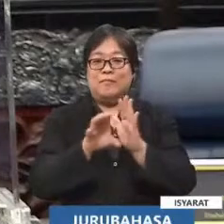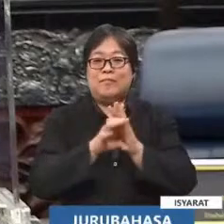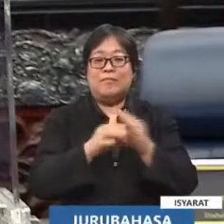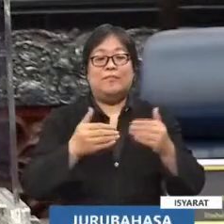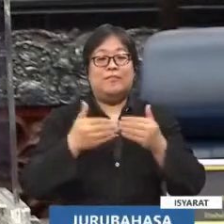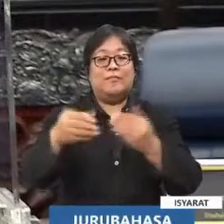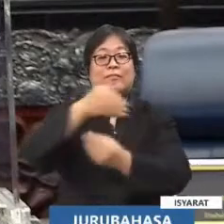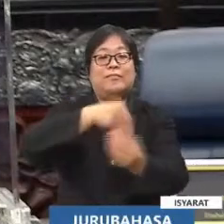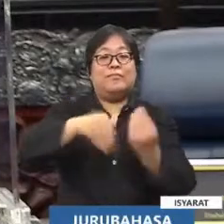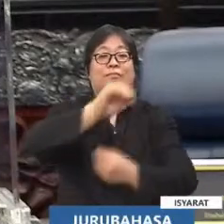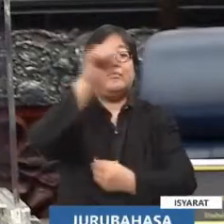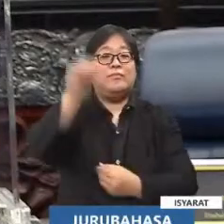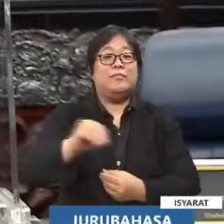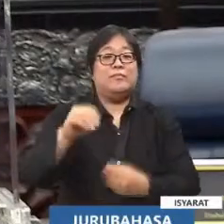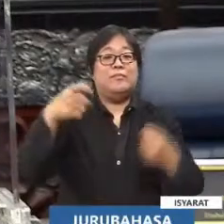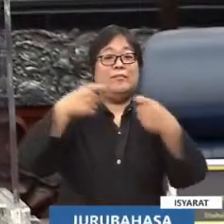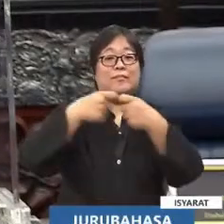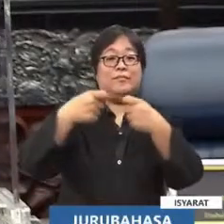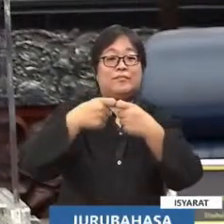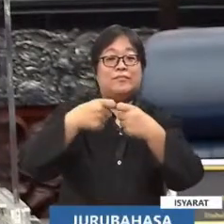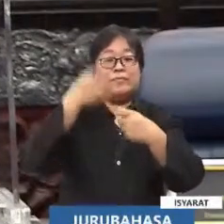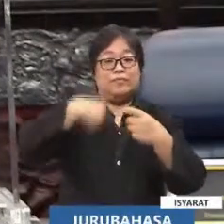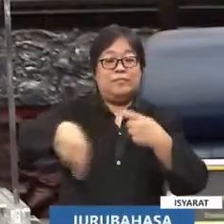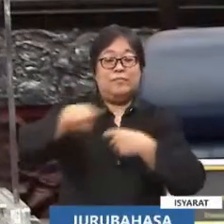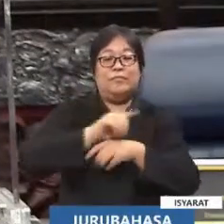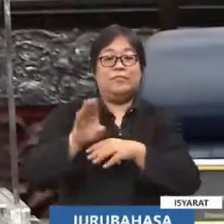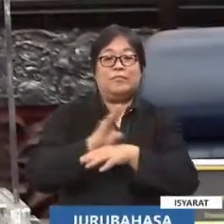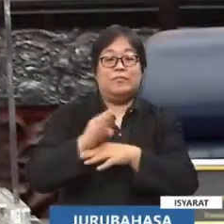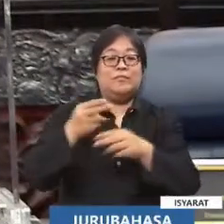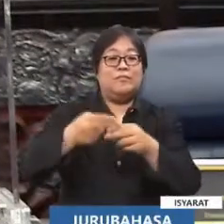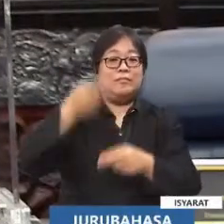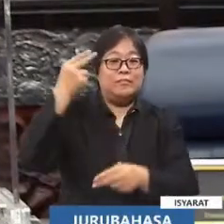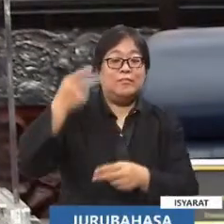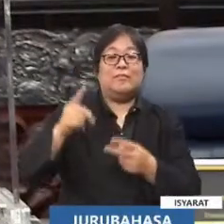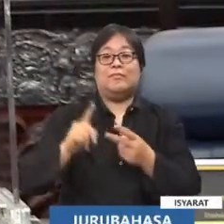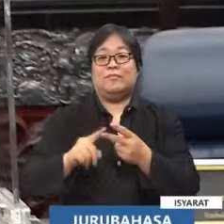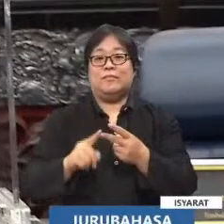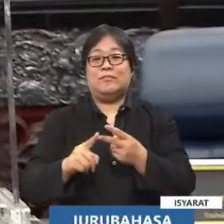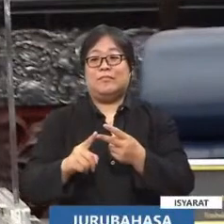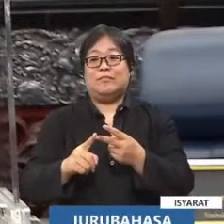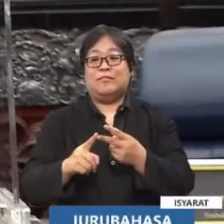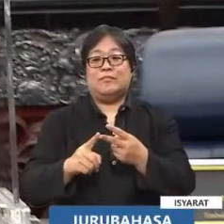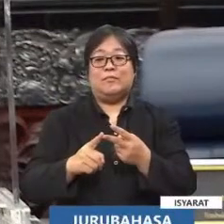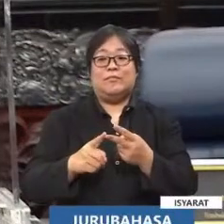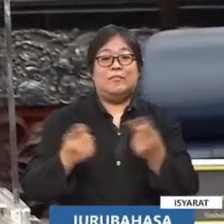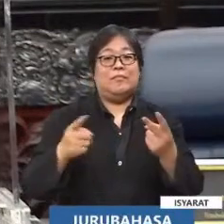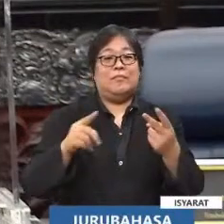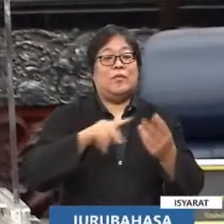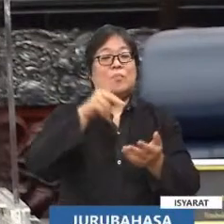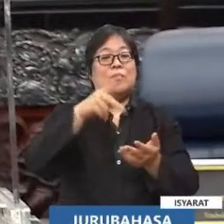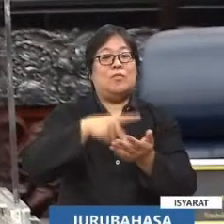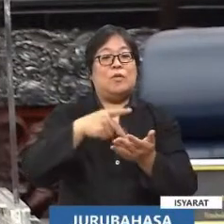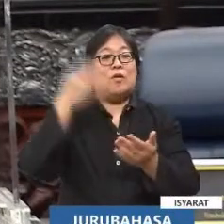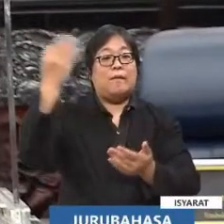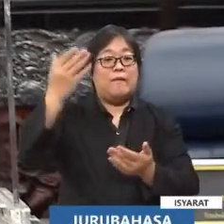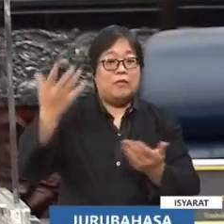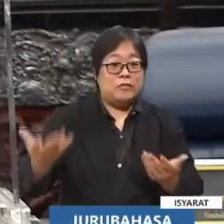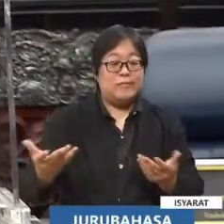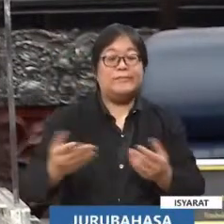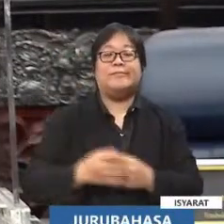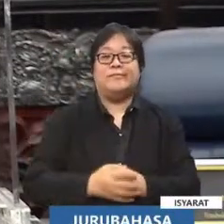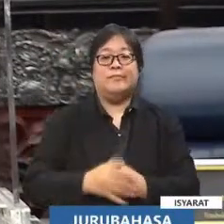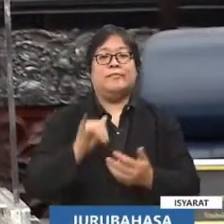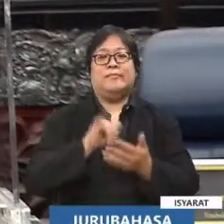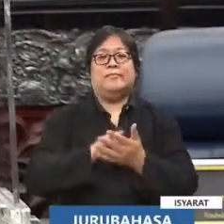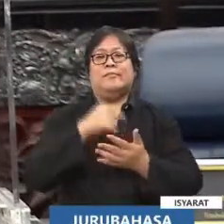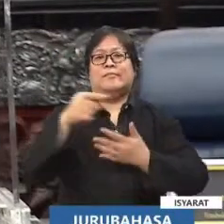pelanjutan diskaun bil elektrik kepada pengiat industri, pengusaha hotel dan juga pengendali tema dan juga pusat konvensyen dan